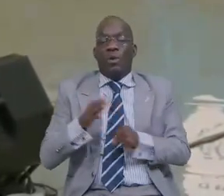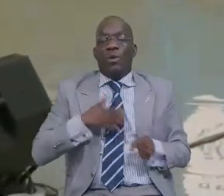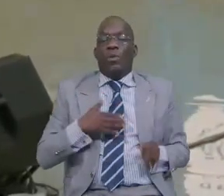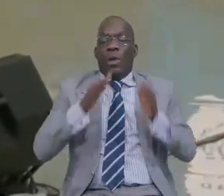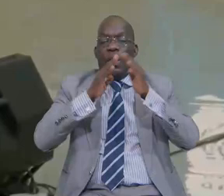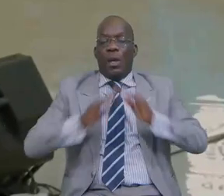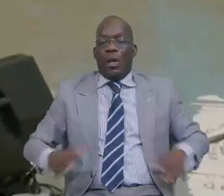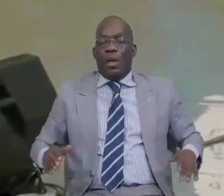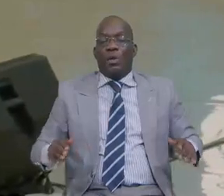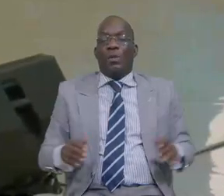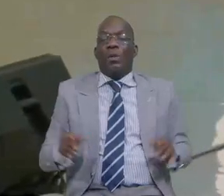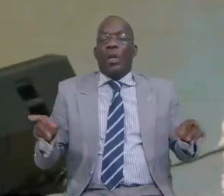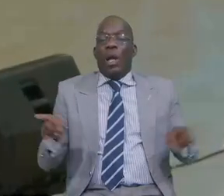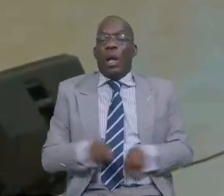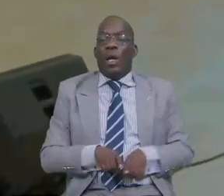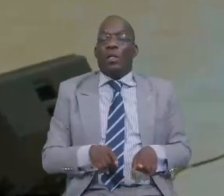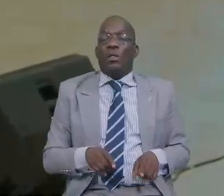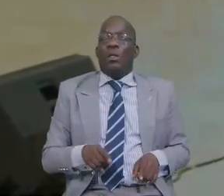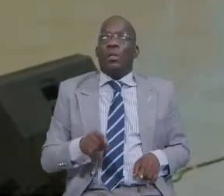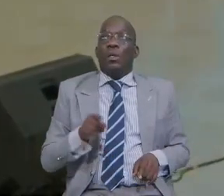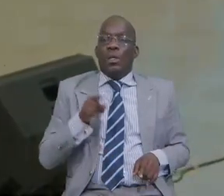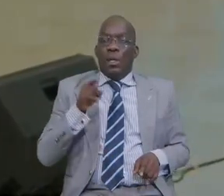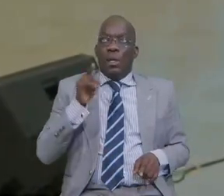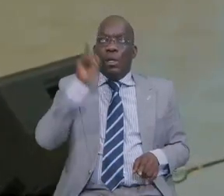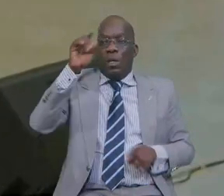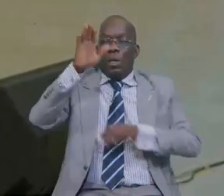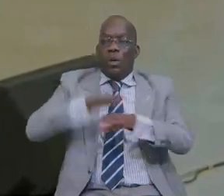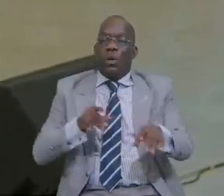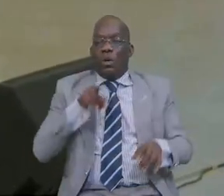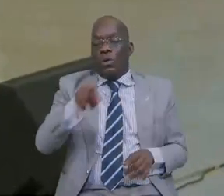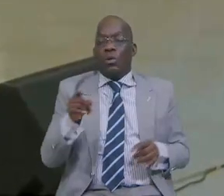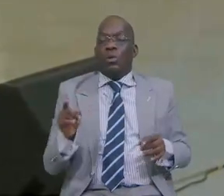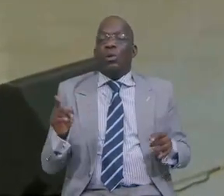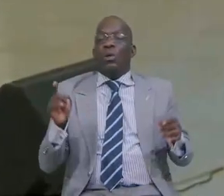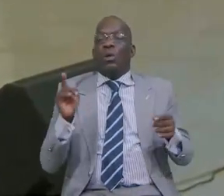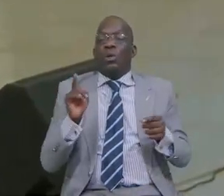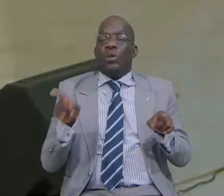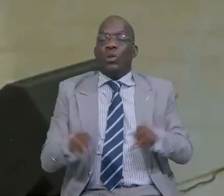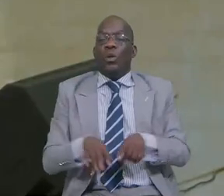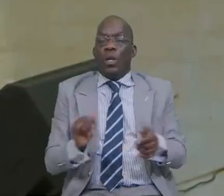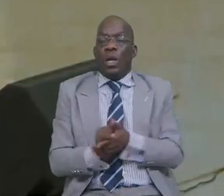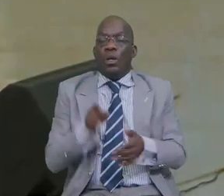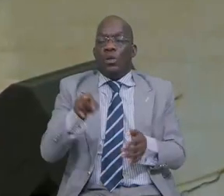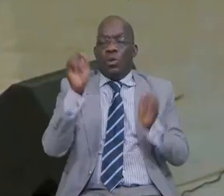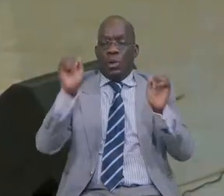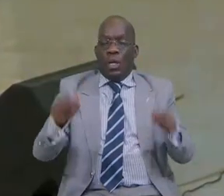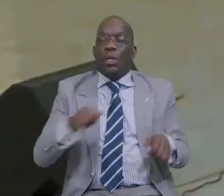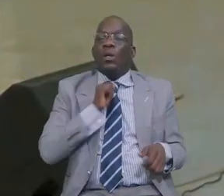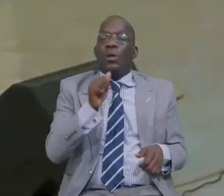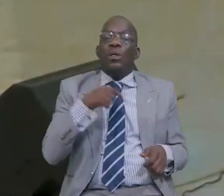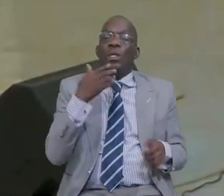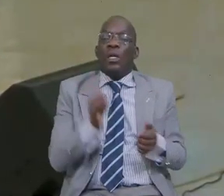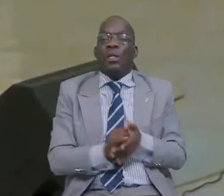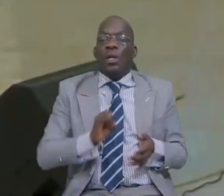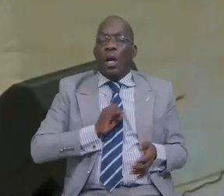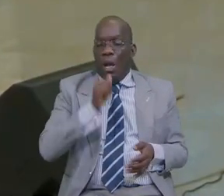remplir ma maison. Et il t'a appelé maintenant avec une commission contraignante. Pour que tu ne t'asseyes pas, pour que tu ne dises pas,